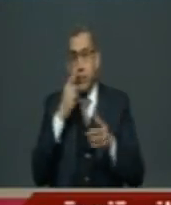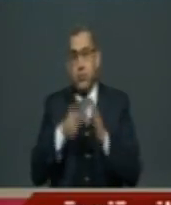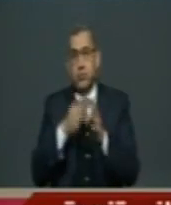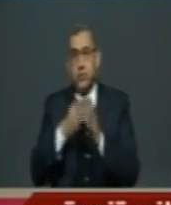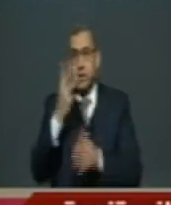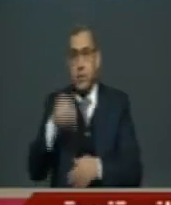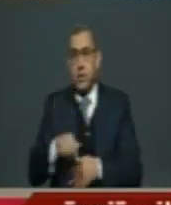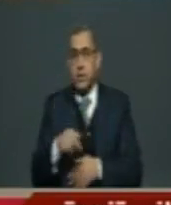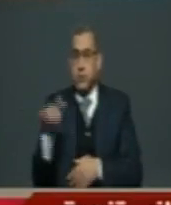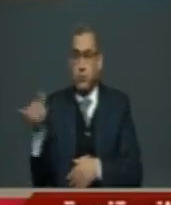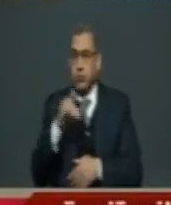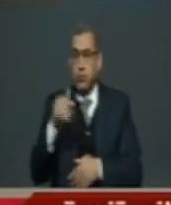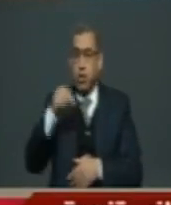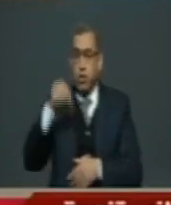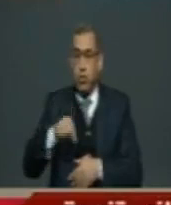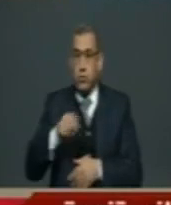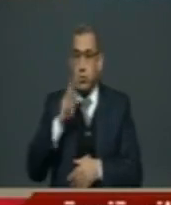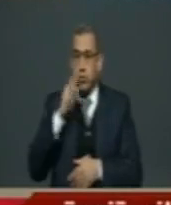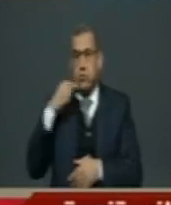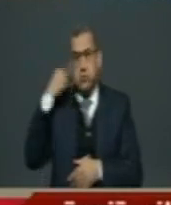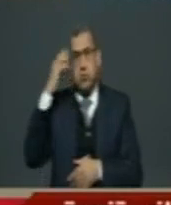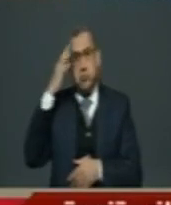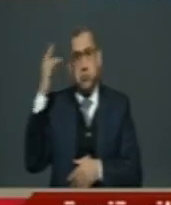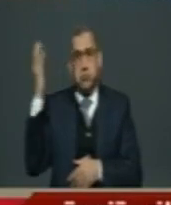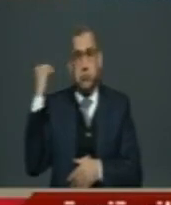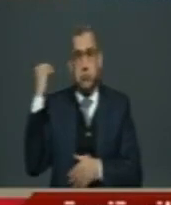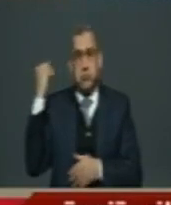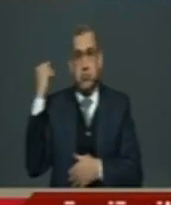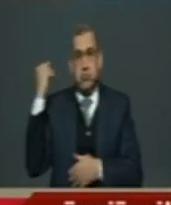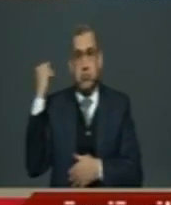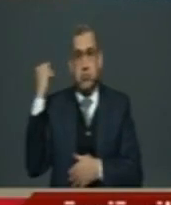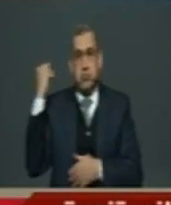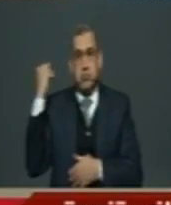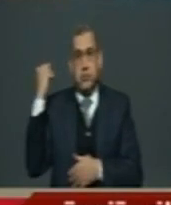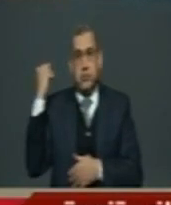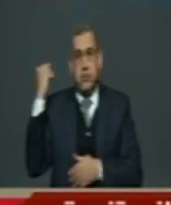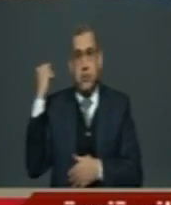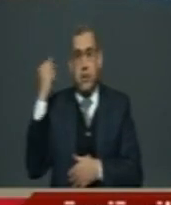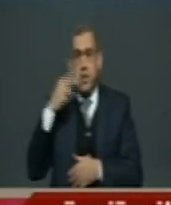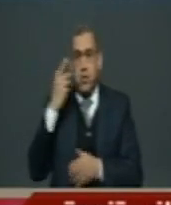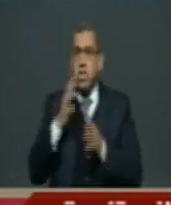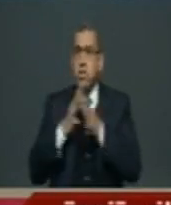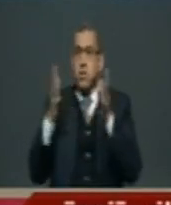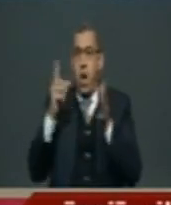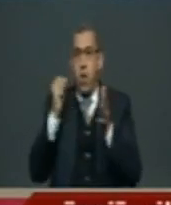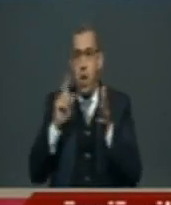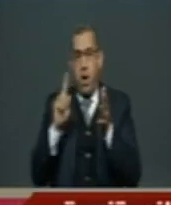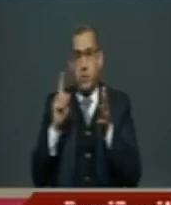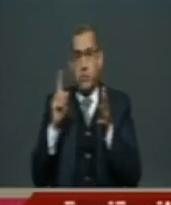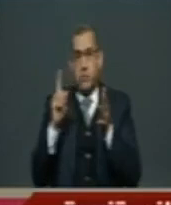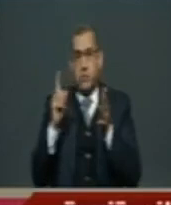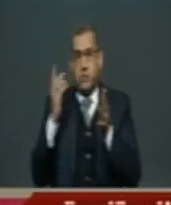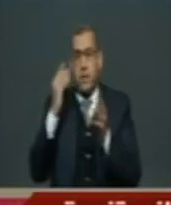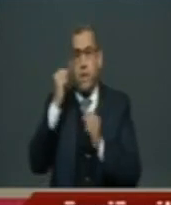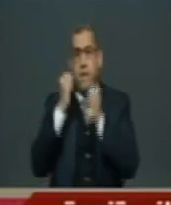النهارده تتصوروا ان ده كلها حاجات نسبها مش كبيره قوي، يعني المصانع العلميه